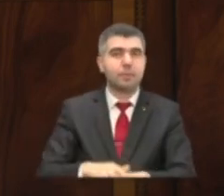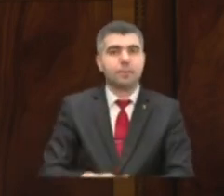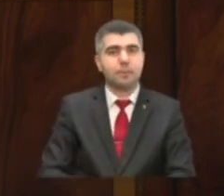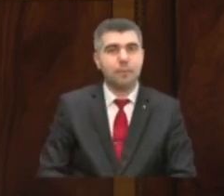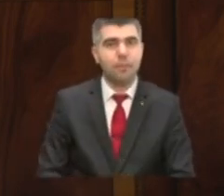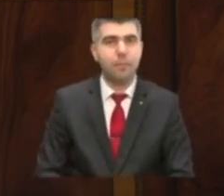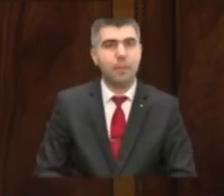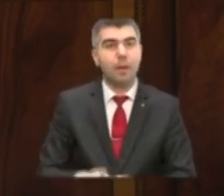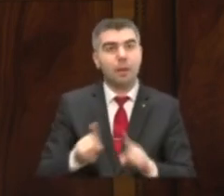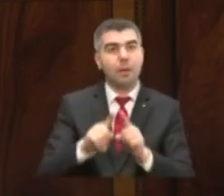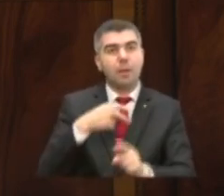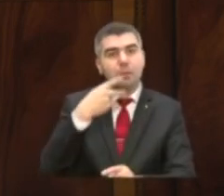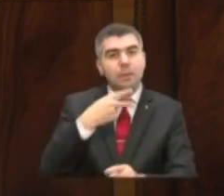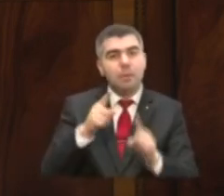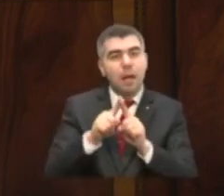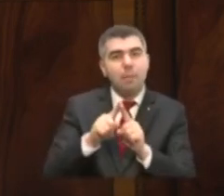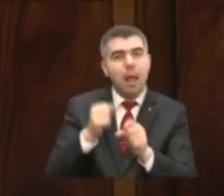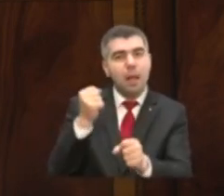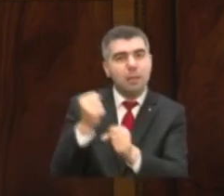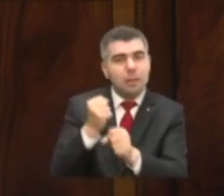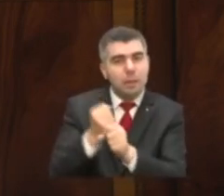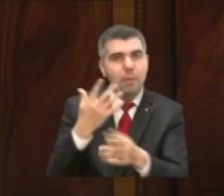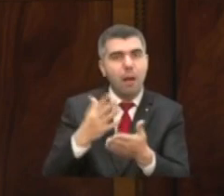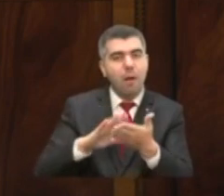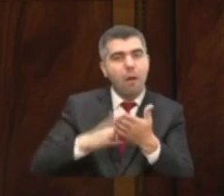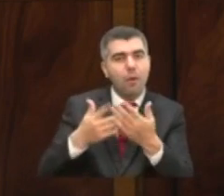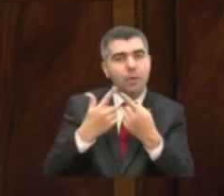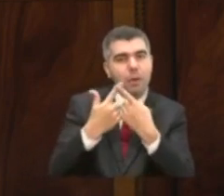تكلمتوا على قطاع التشغيل والمناصب التشغيل،